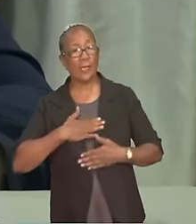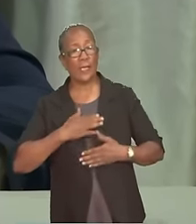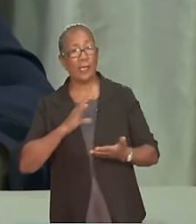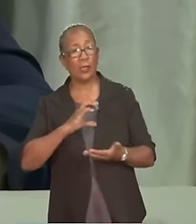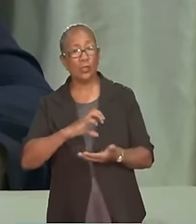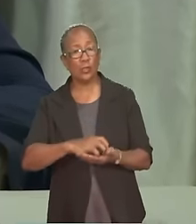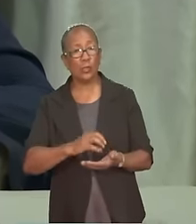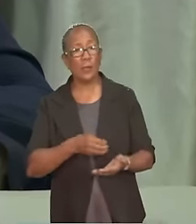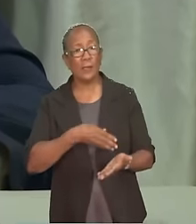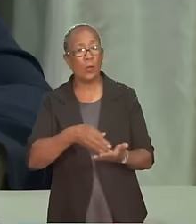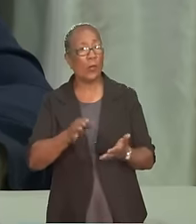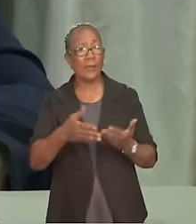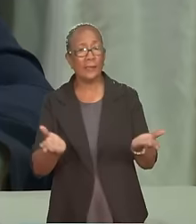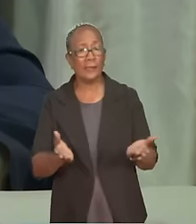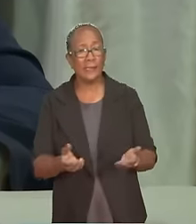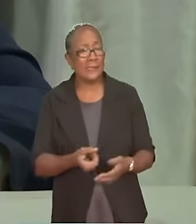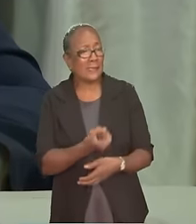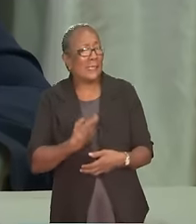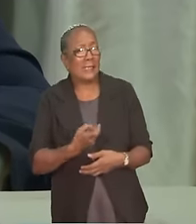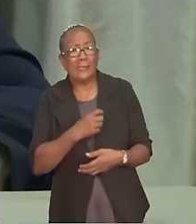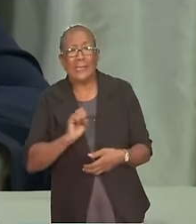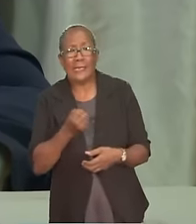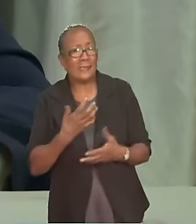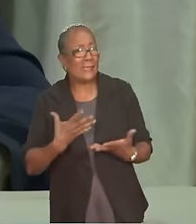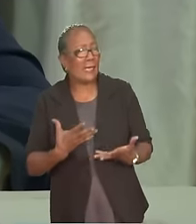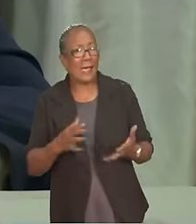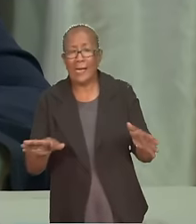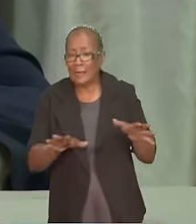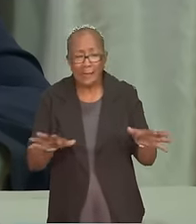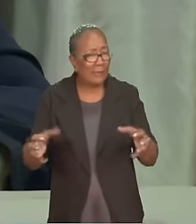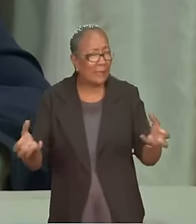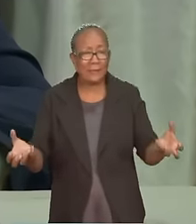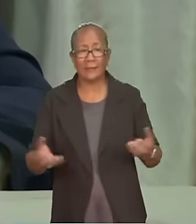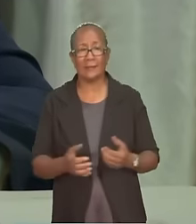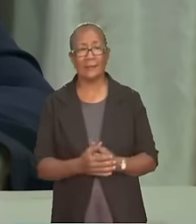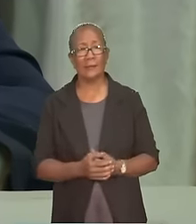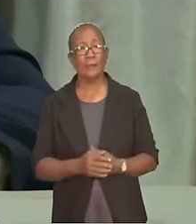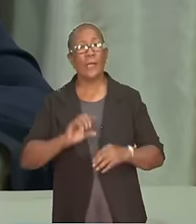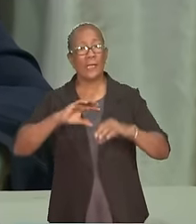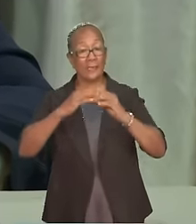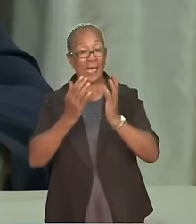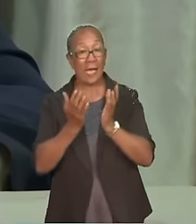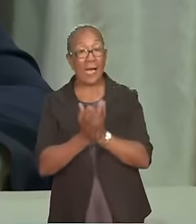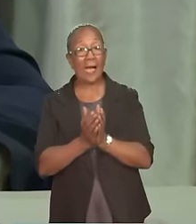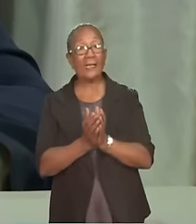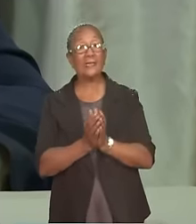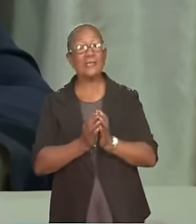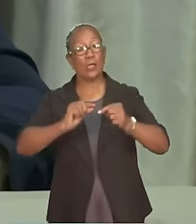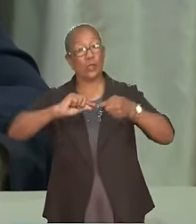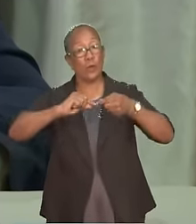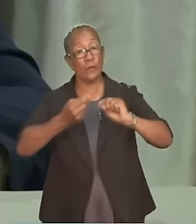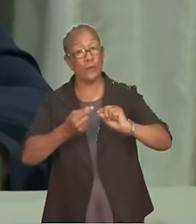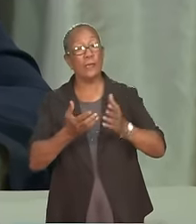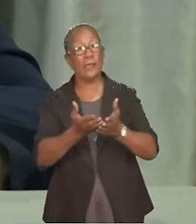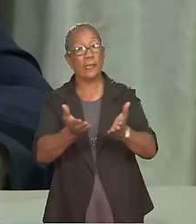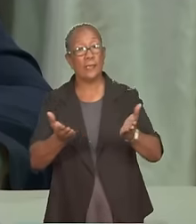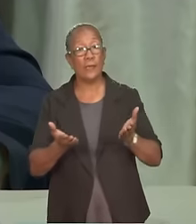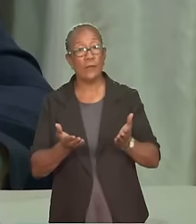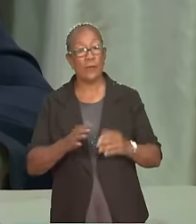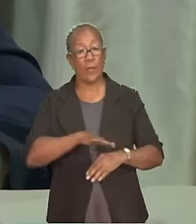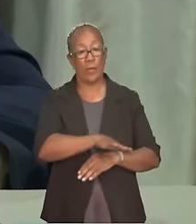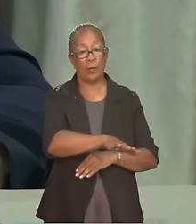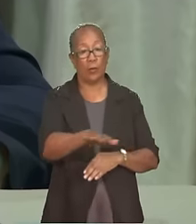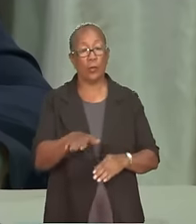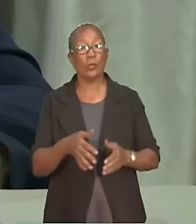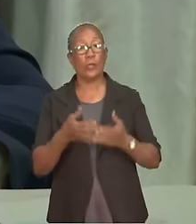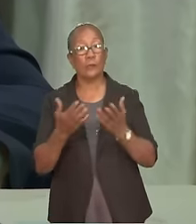voor enorm veel irritatie en onrust. Dus dat gaat een hoge prioriteit zijn om al deze zaken die een conflict vormen bij gronduitgiften, dat